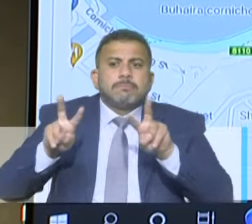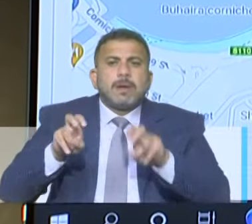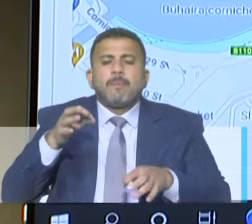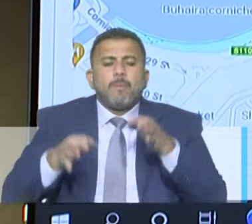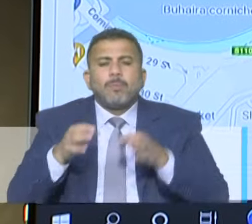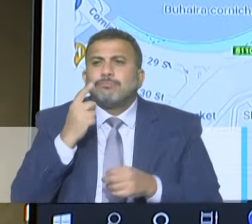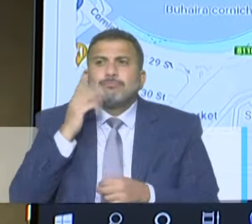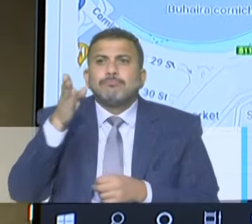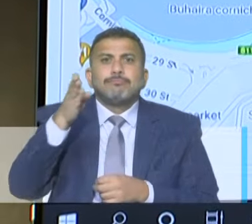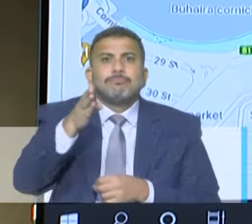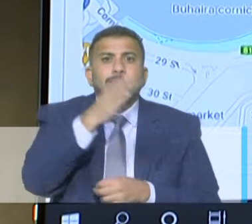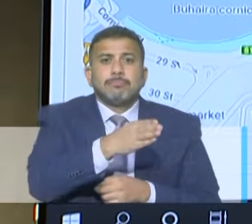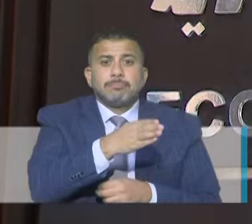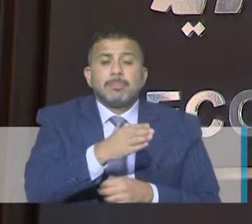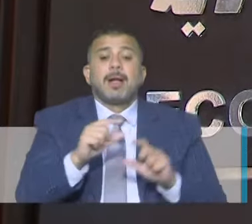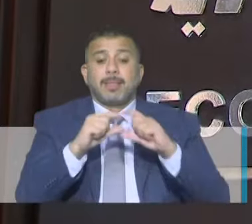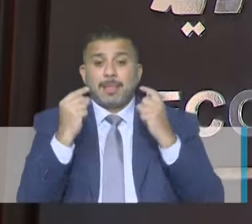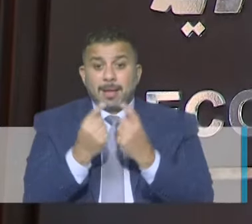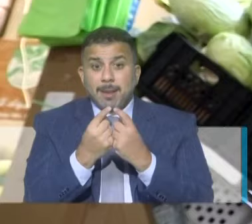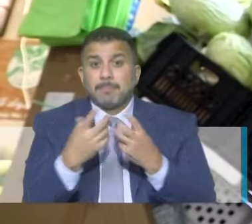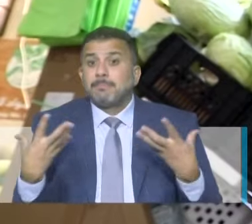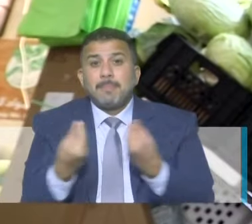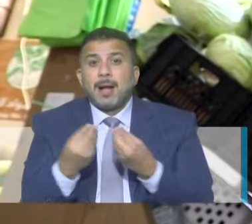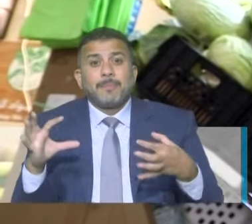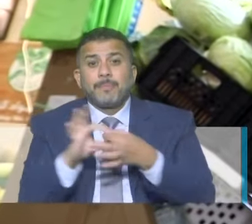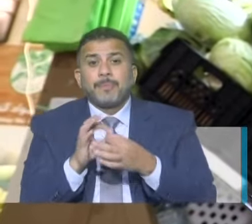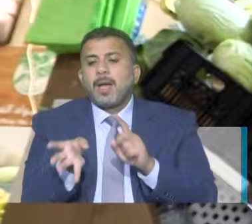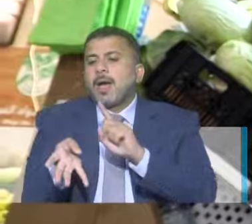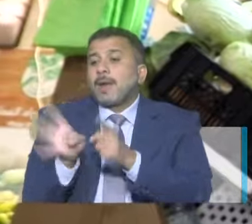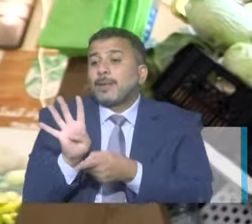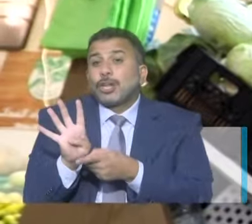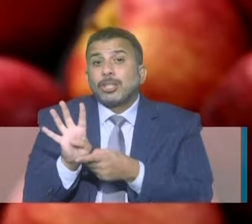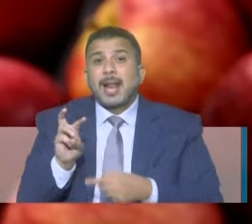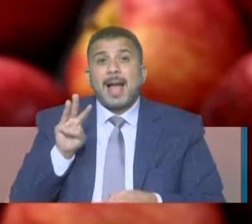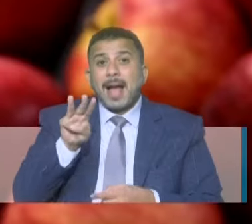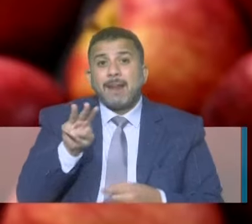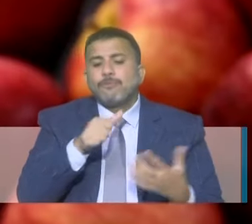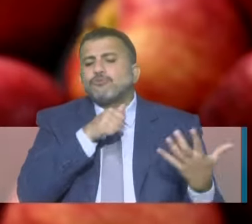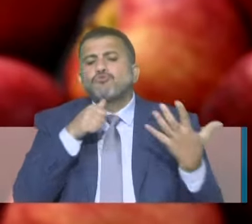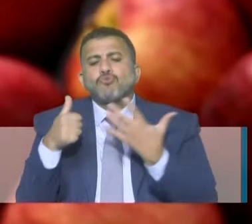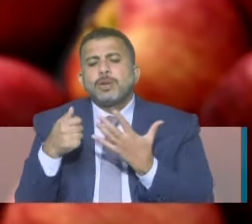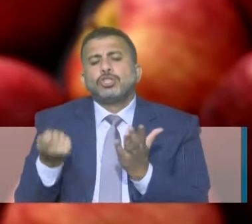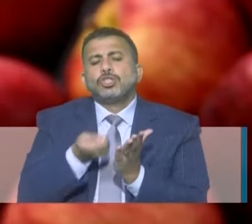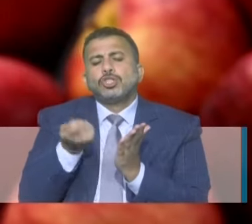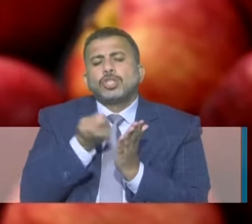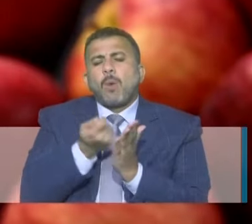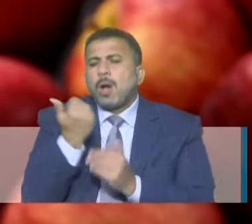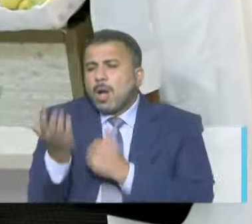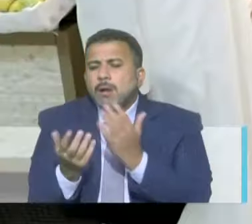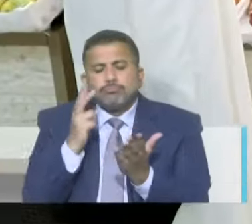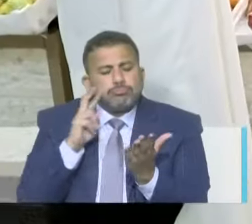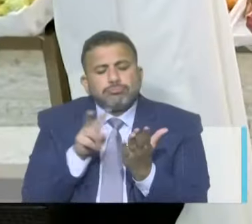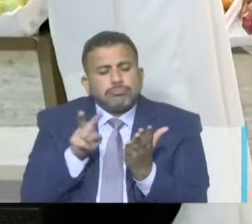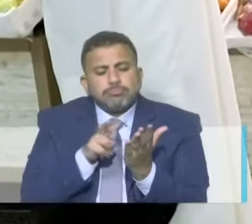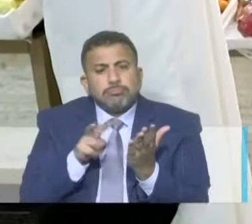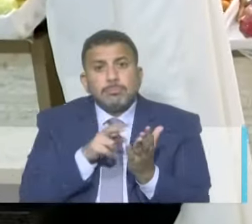الموازين، فيما تعاملت فرق الدائرة مع أكثر من 14,600 شكوى بشكل احترافي،